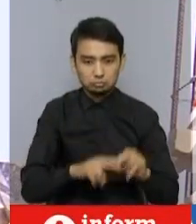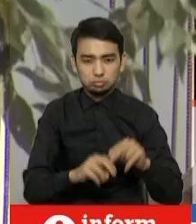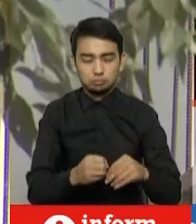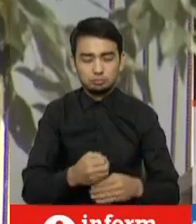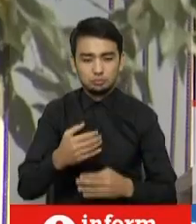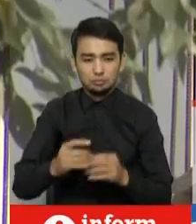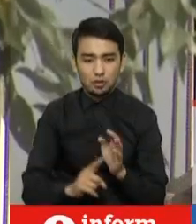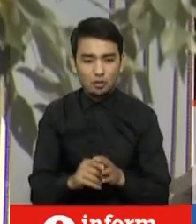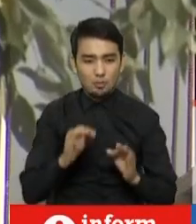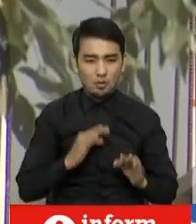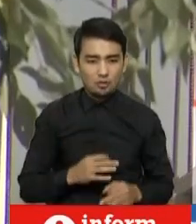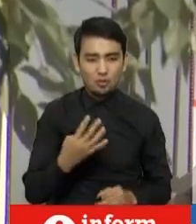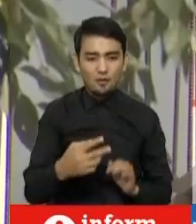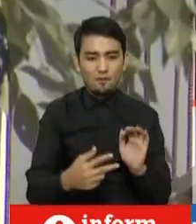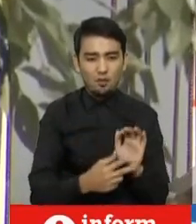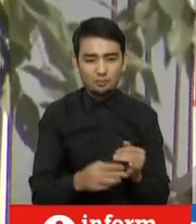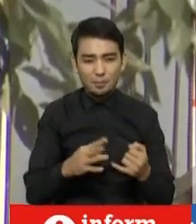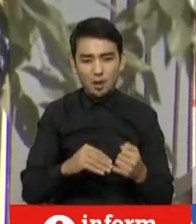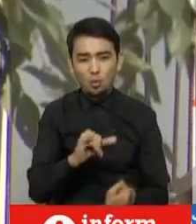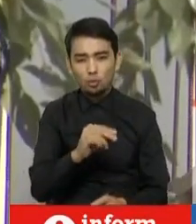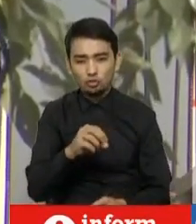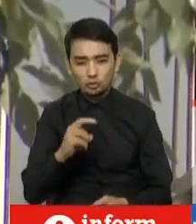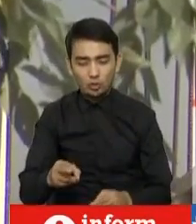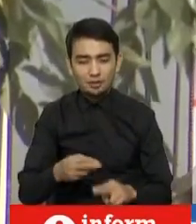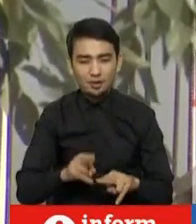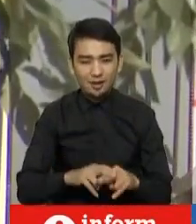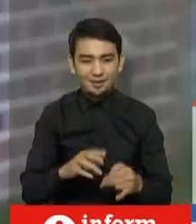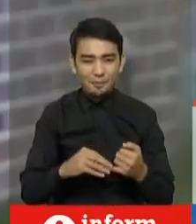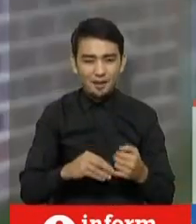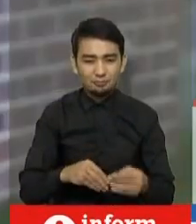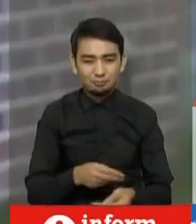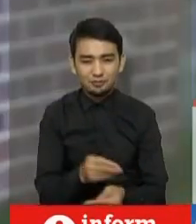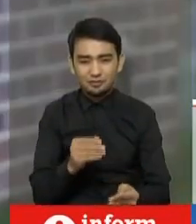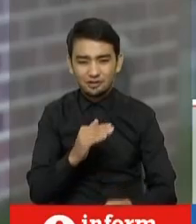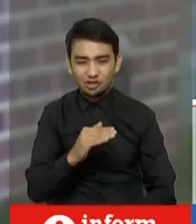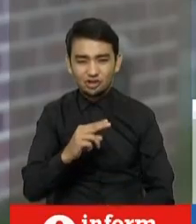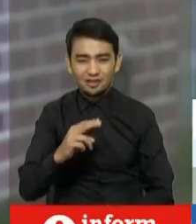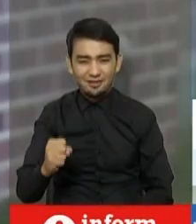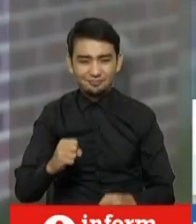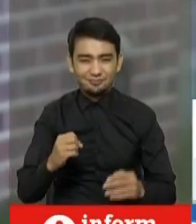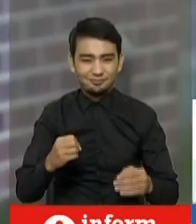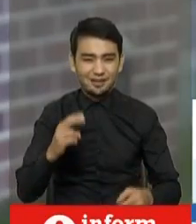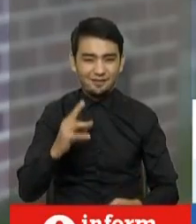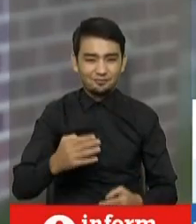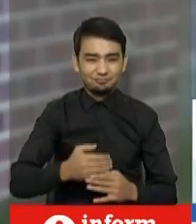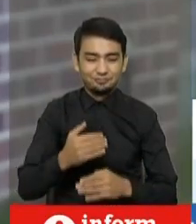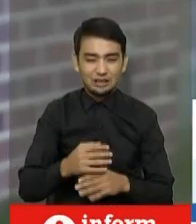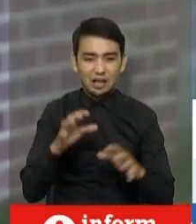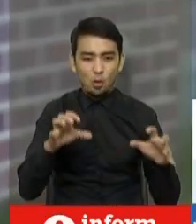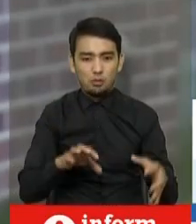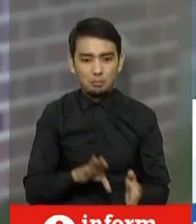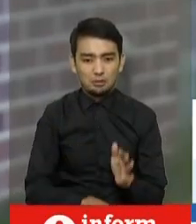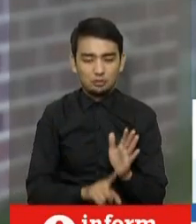предстоит вернуть 48 земельных участков, которые незаконно выделены под ЖК. И для меня даже странно, почему такие органы,